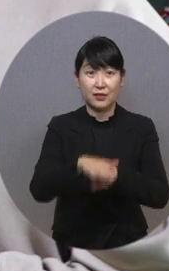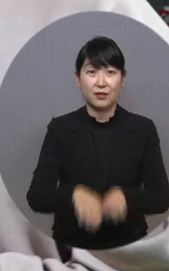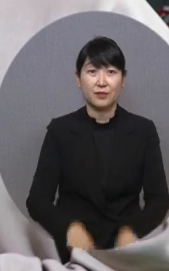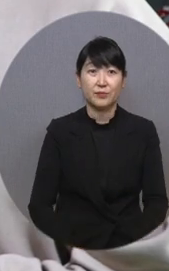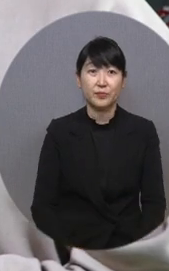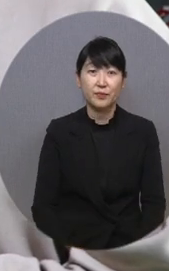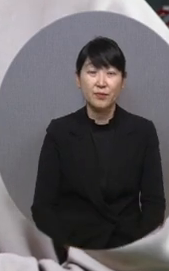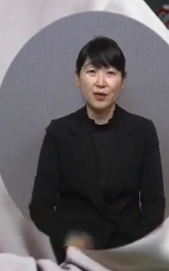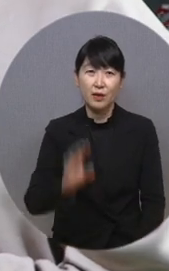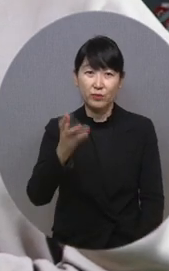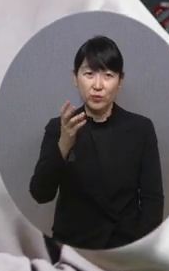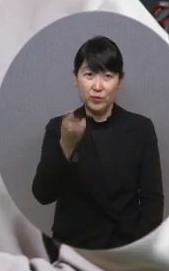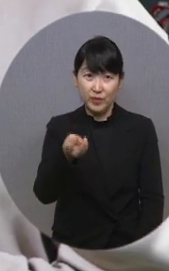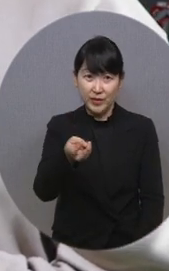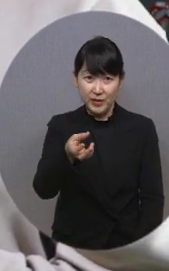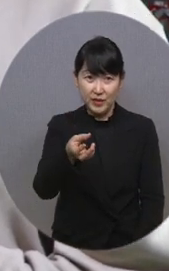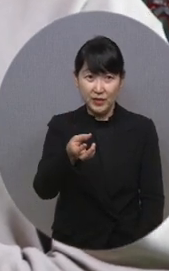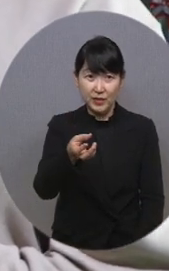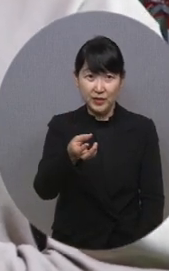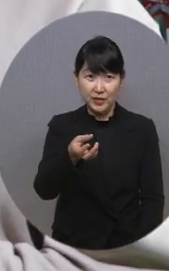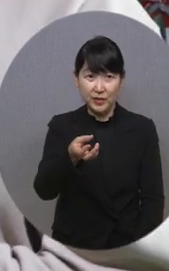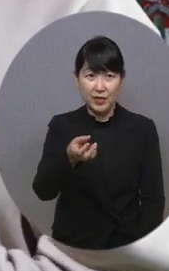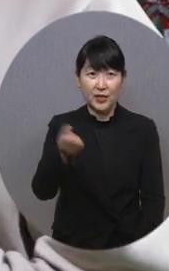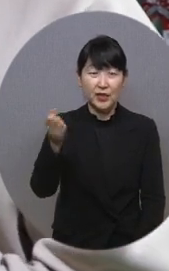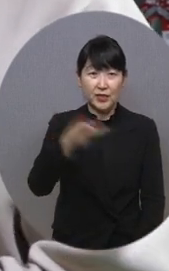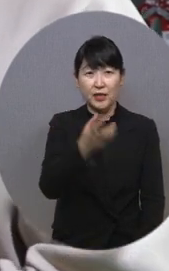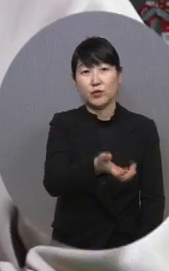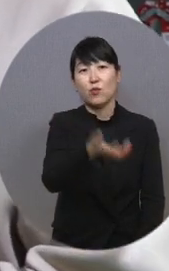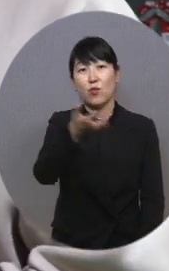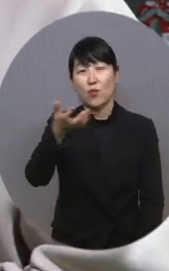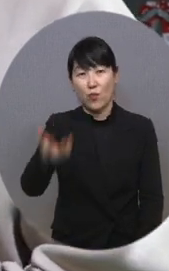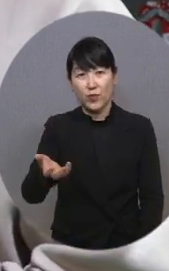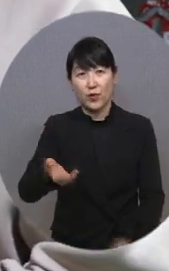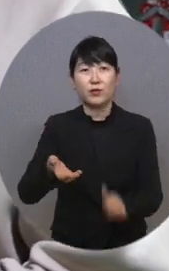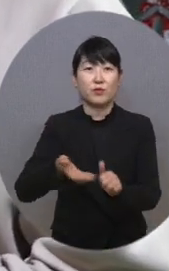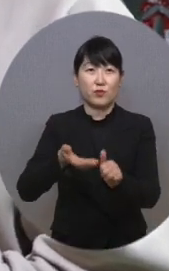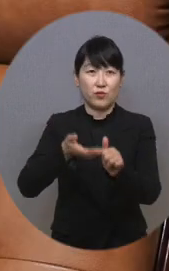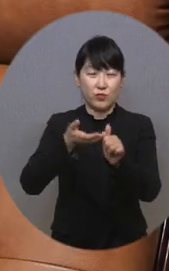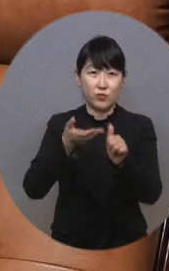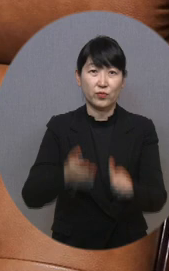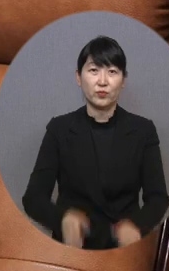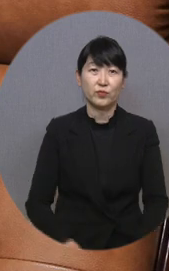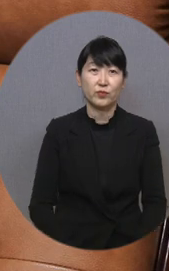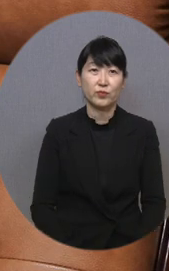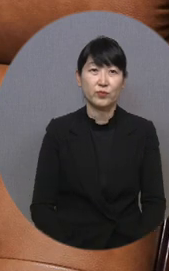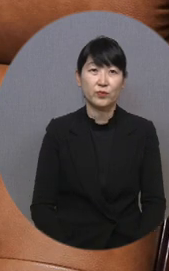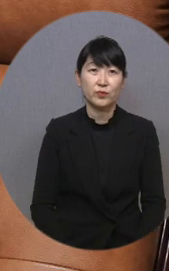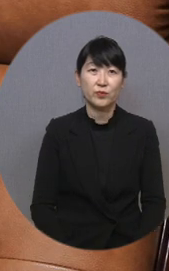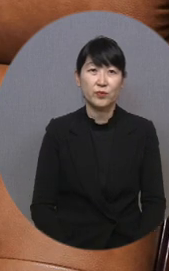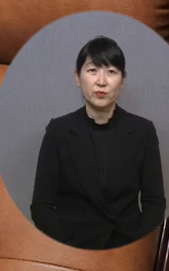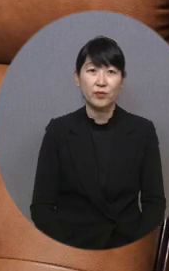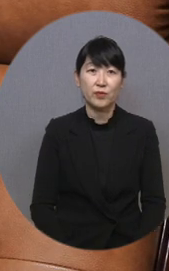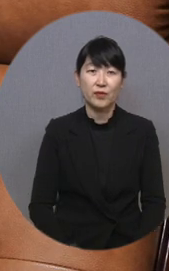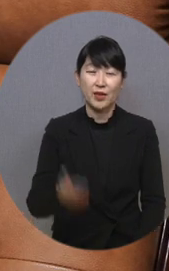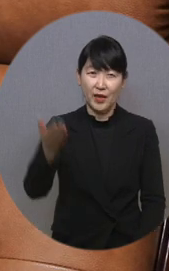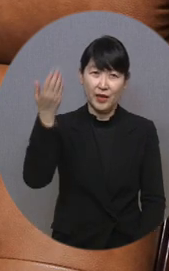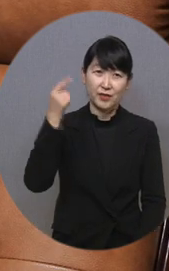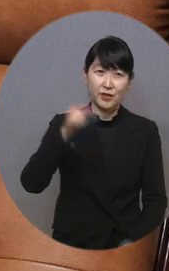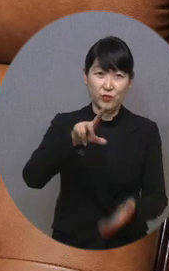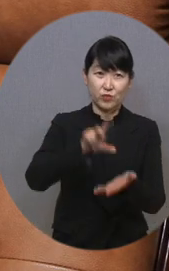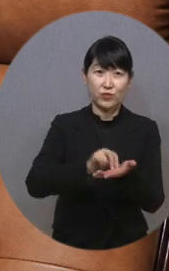네. 본배양기에다가 접종을 하는 겁니다. 네. 그 당시에 조금 문제되는